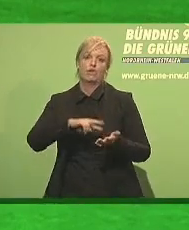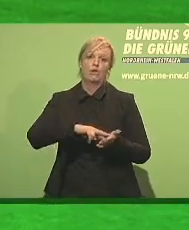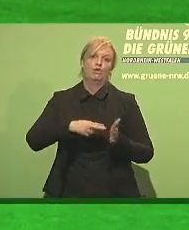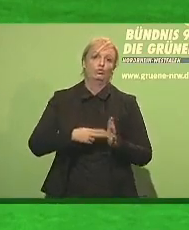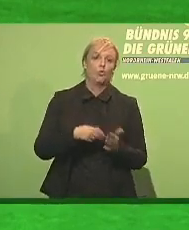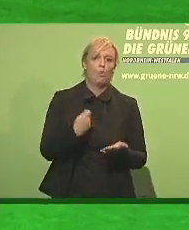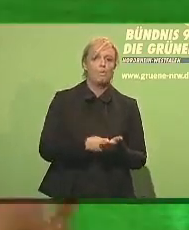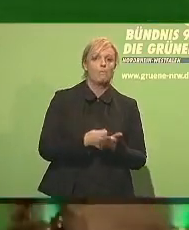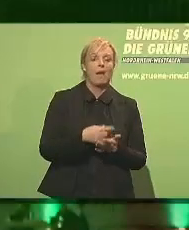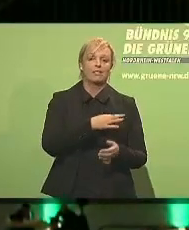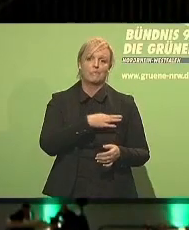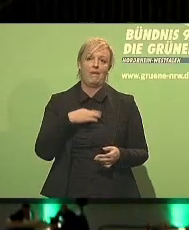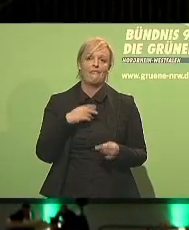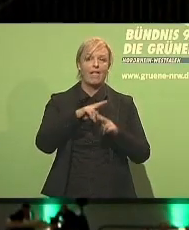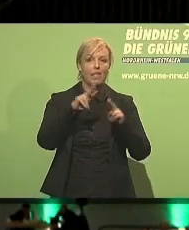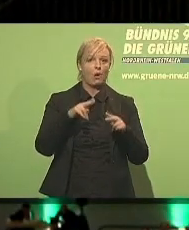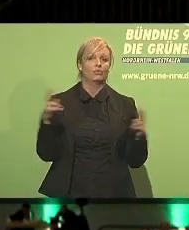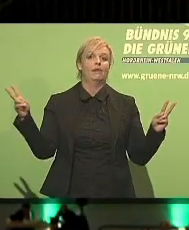Haushalte.